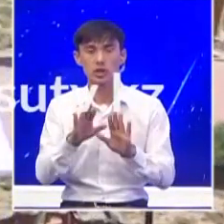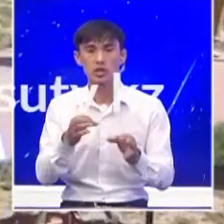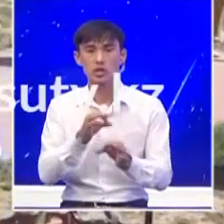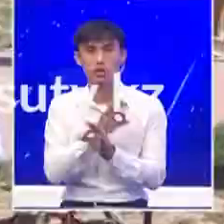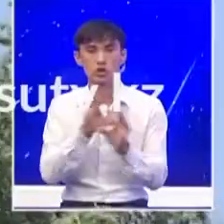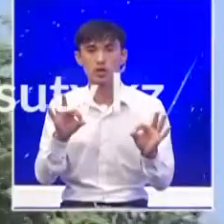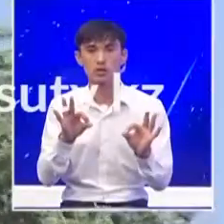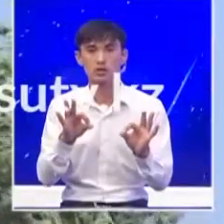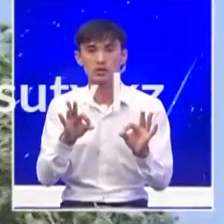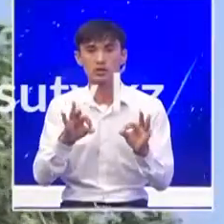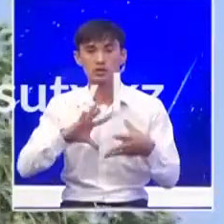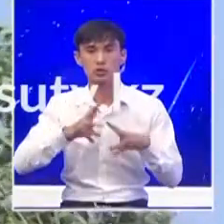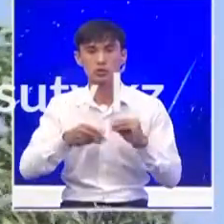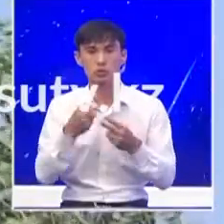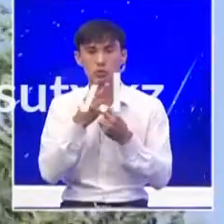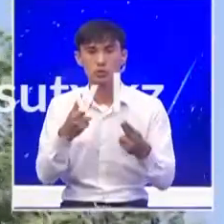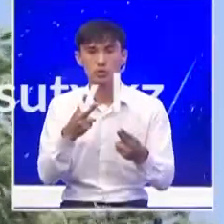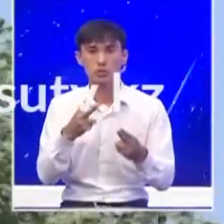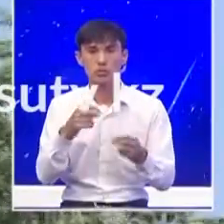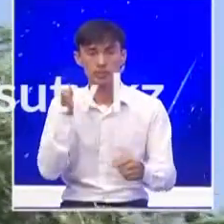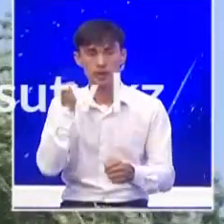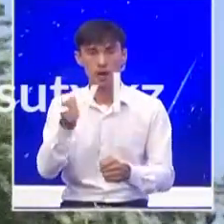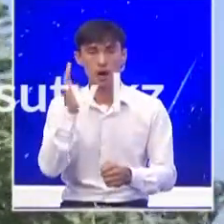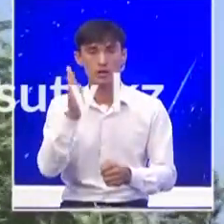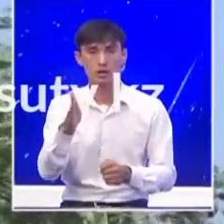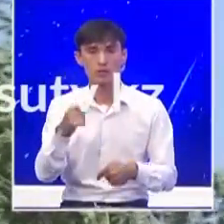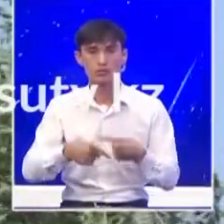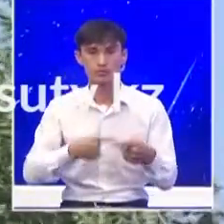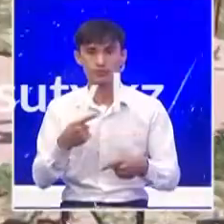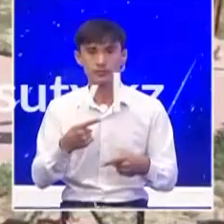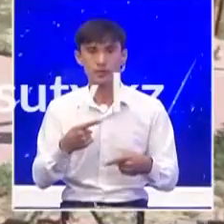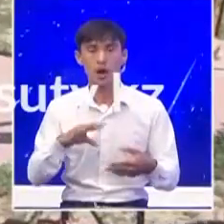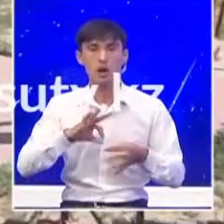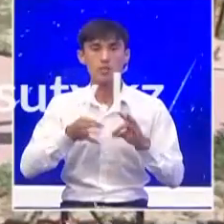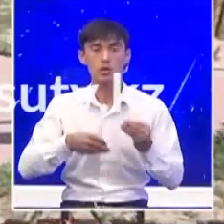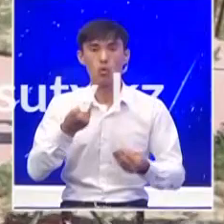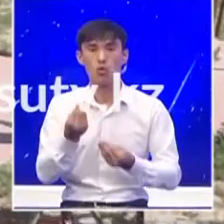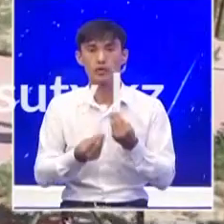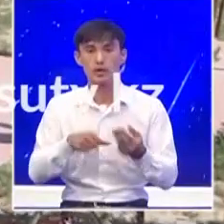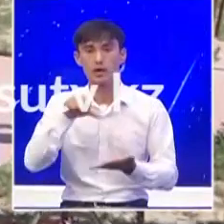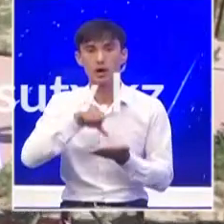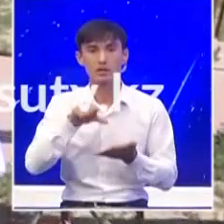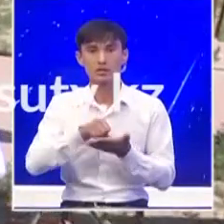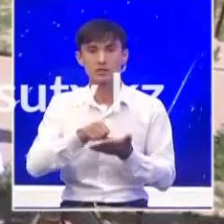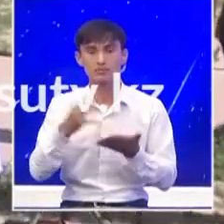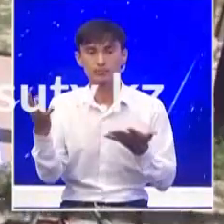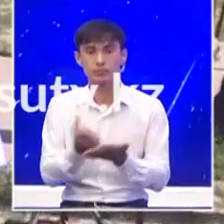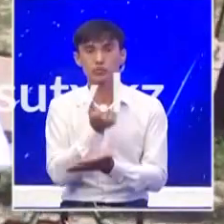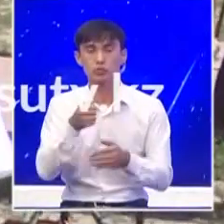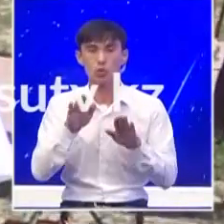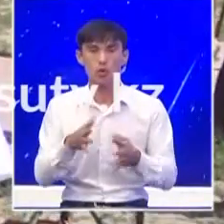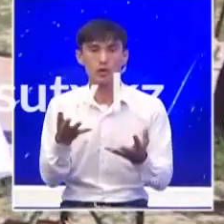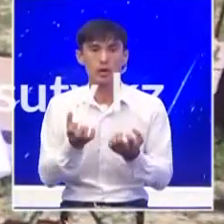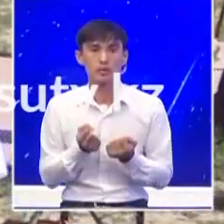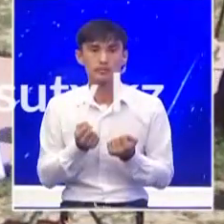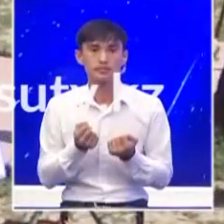нәтижелер көрсетіп, тек қана алға басу. Олимпиада ойындарына қатысып, жақсы жүлделі орын алып